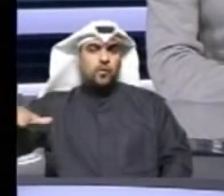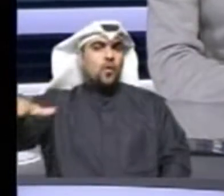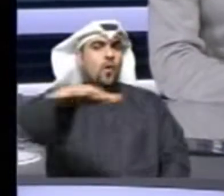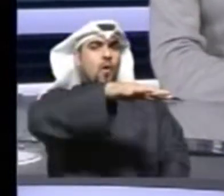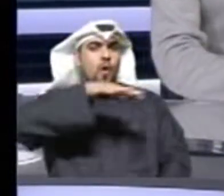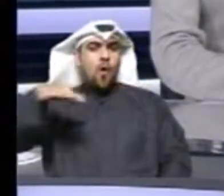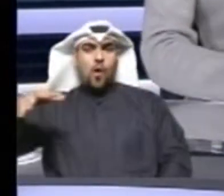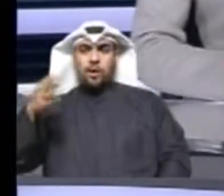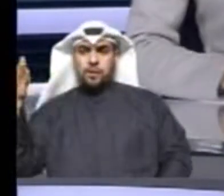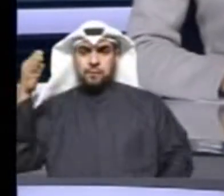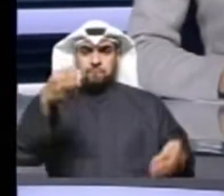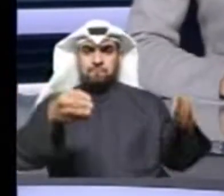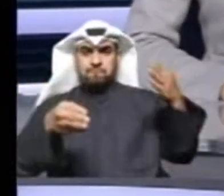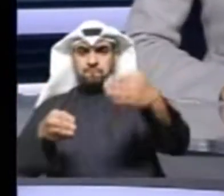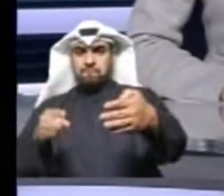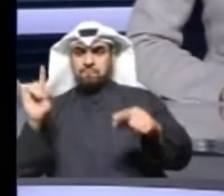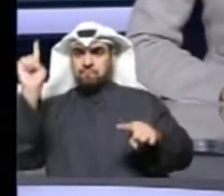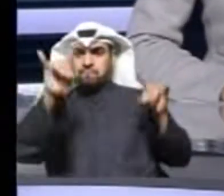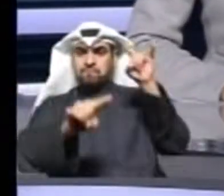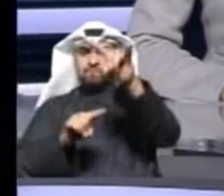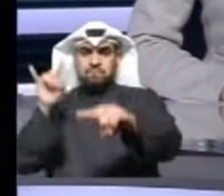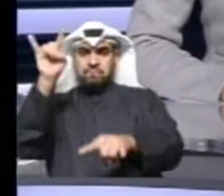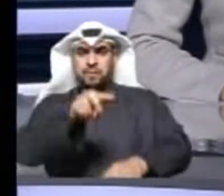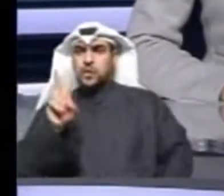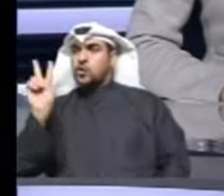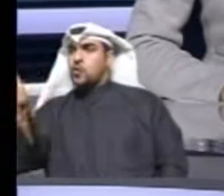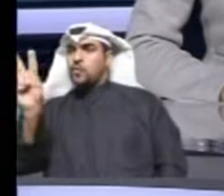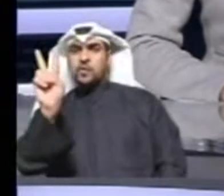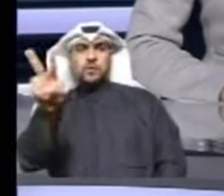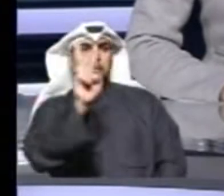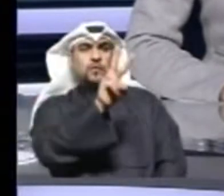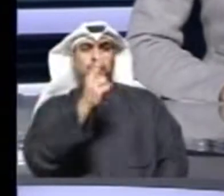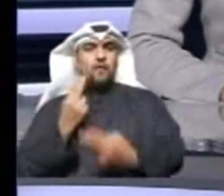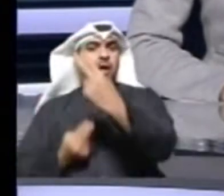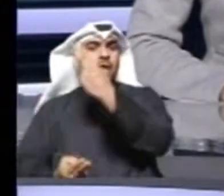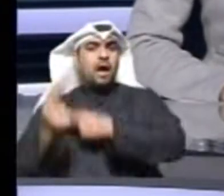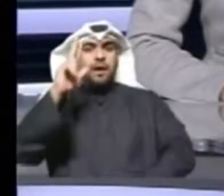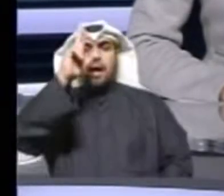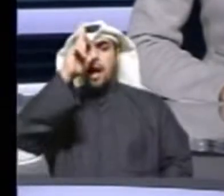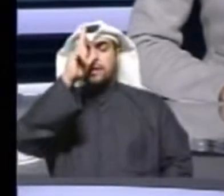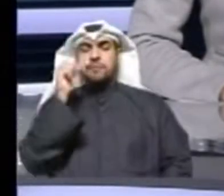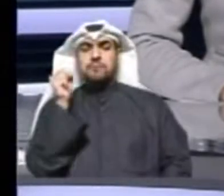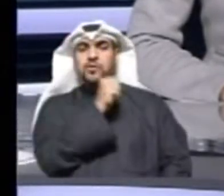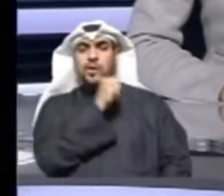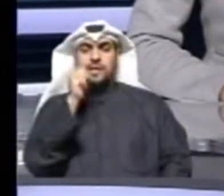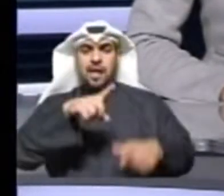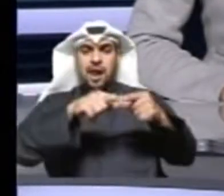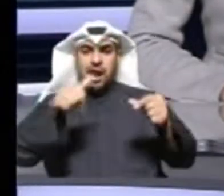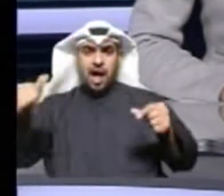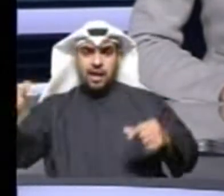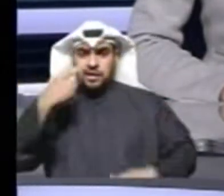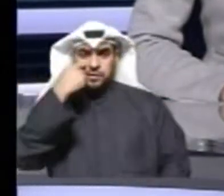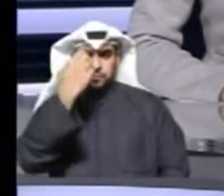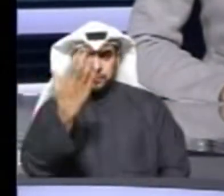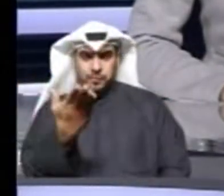والمقيمين والزوار من باقي دول مجلس التعاون الخليجي من عشاق تاريخ الآباء والأجداد وتراثهم الأصيل. تفاصيل